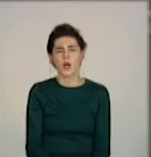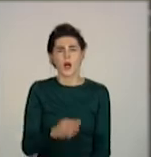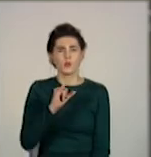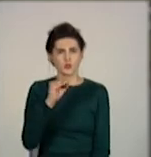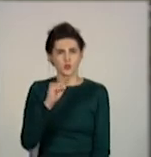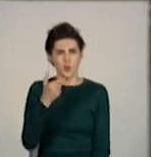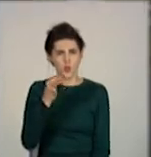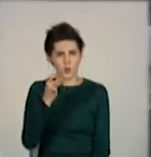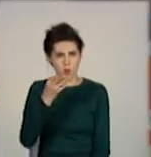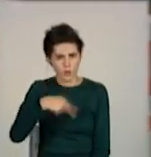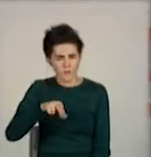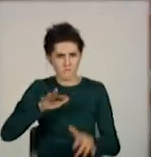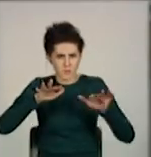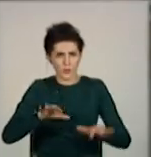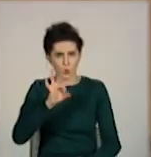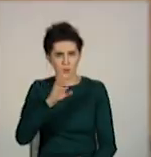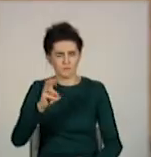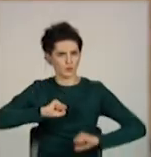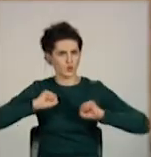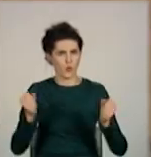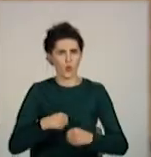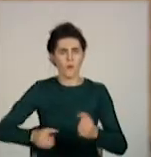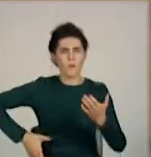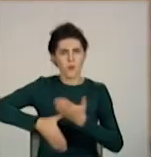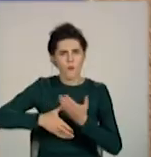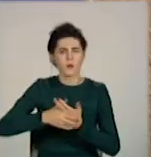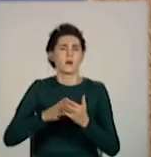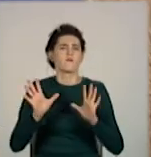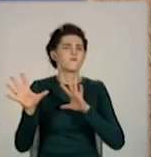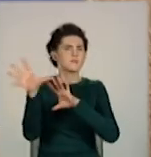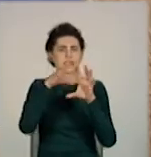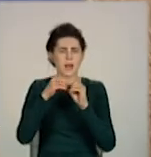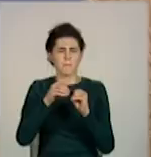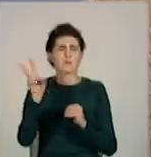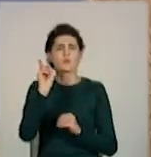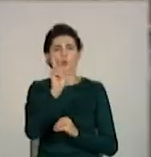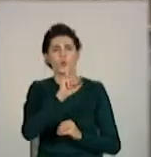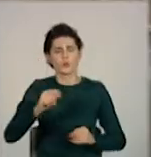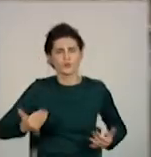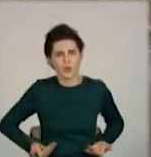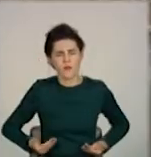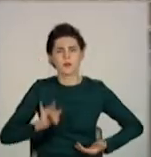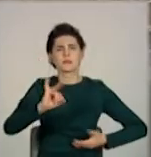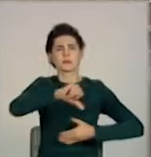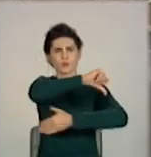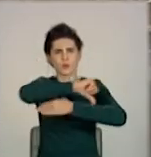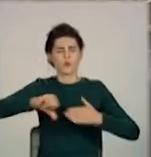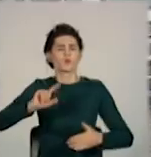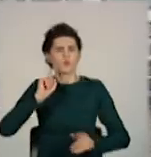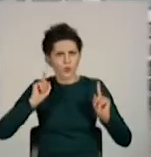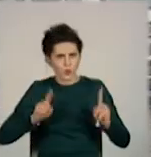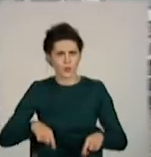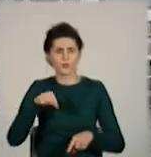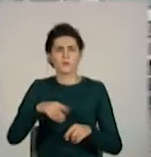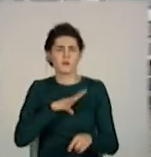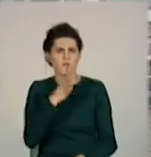Ужгородська станція екстреної медичної допомоги обслуговує не тільки місто, а й прикордонну зону. Тут часто трапляються випадки,